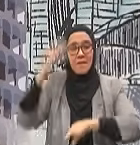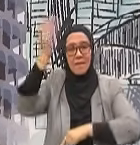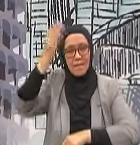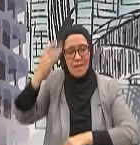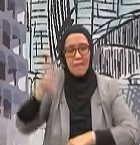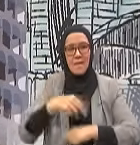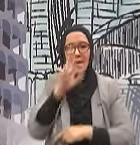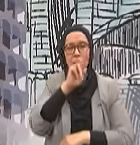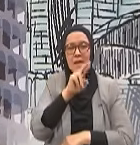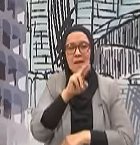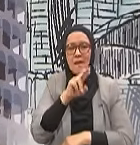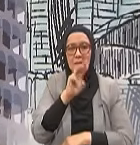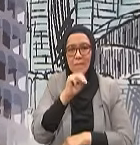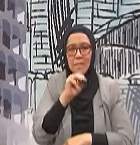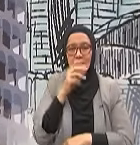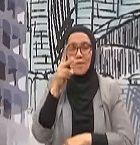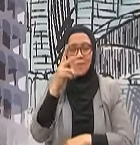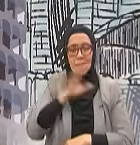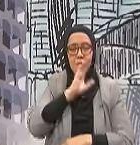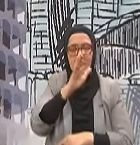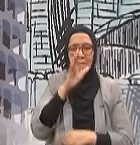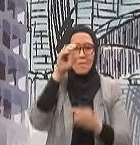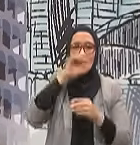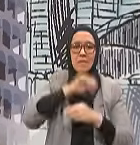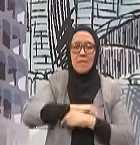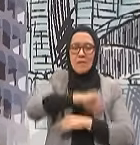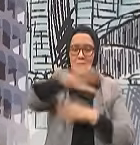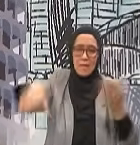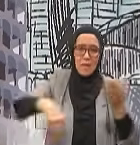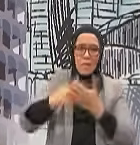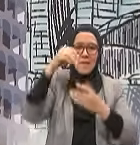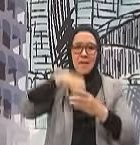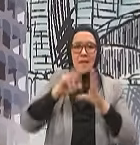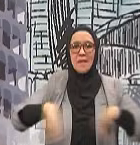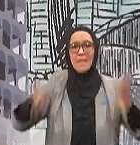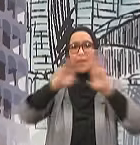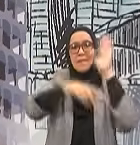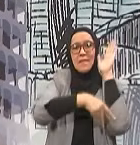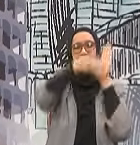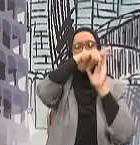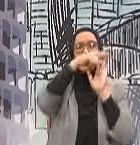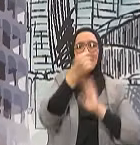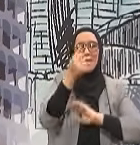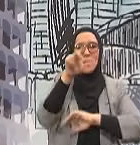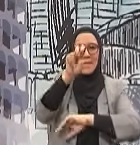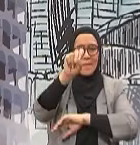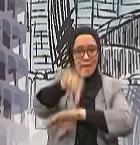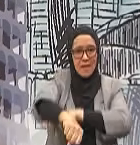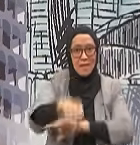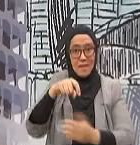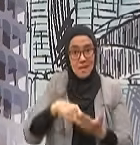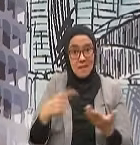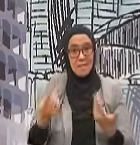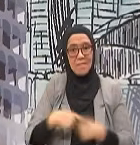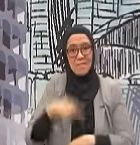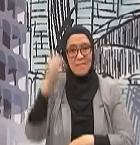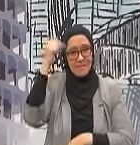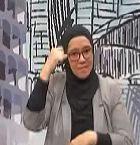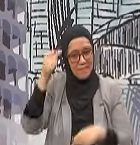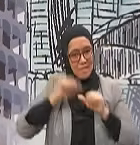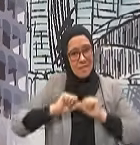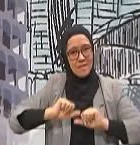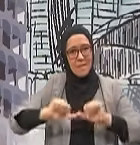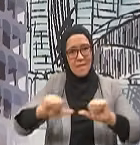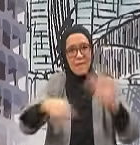akan kami bawakan menyeluruh dalam berita paling 10.00 30 menit malam nanti baik saudara dewan akan diteruskan dengan sesi pembahasan